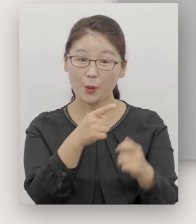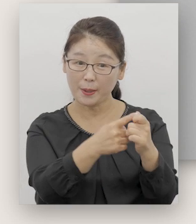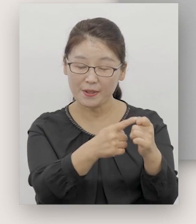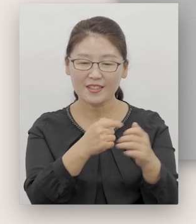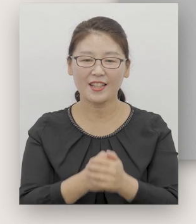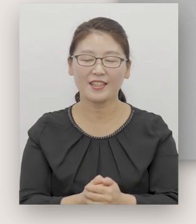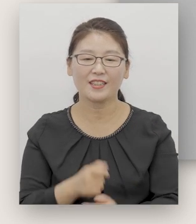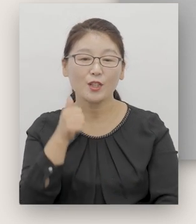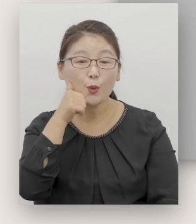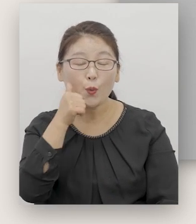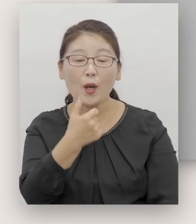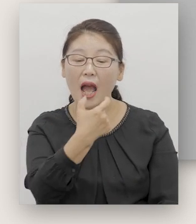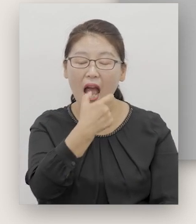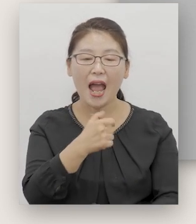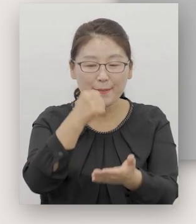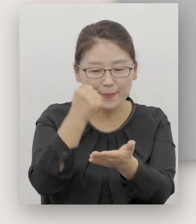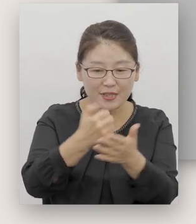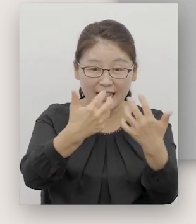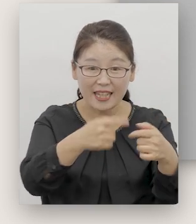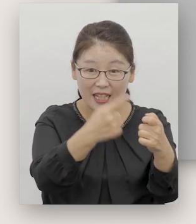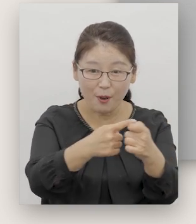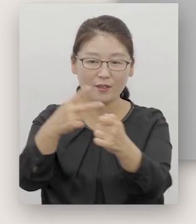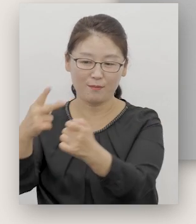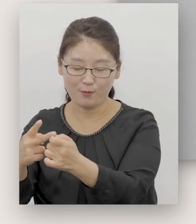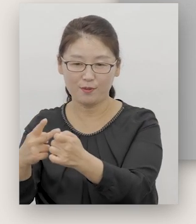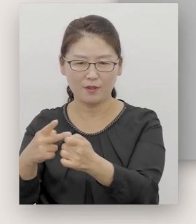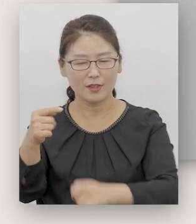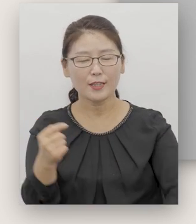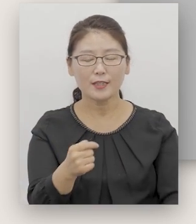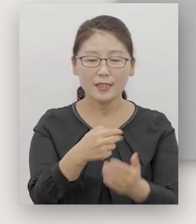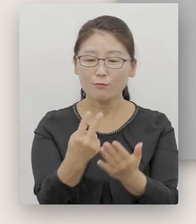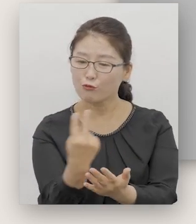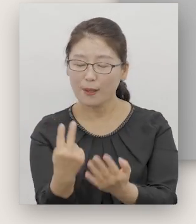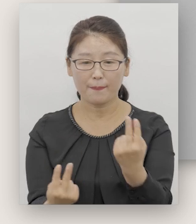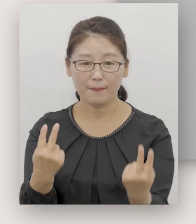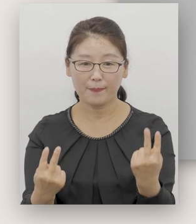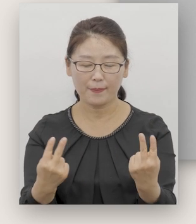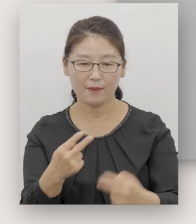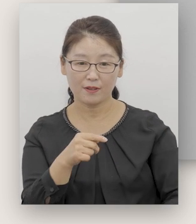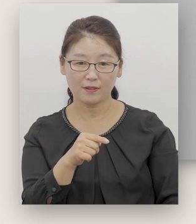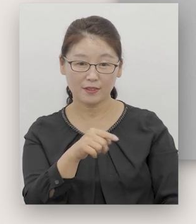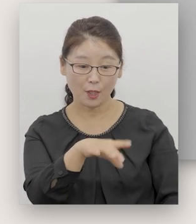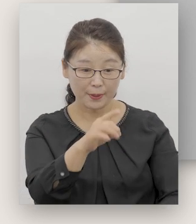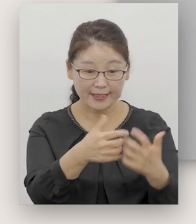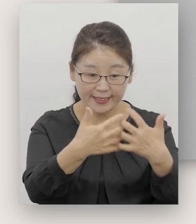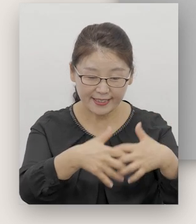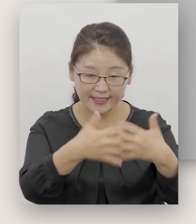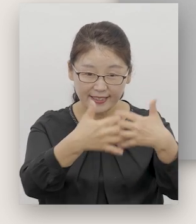두 개지에서 또 어떤 게 달라지냐 하면 이제 기계적인 느낌을 더 극대화하기